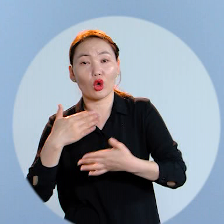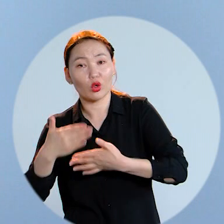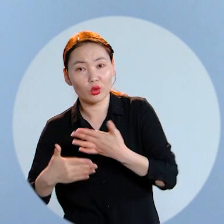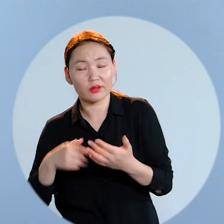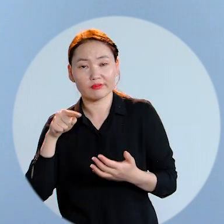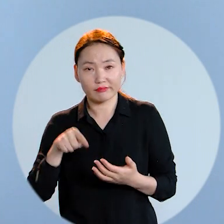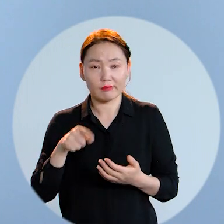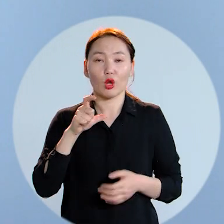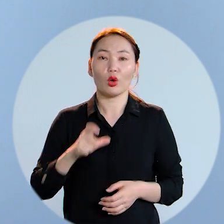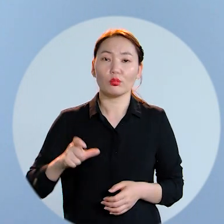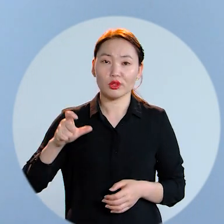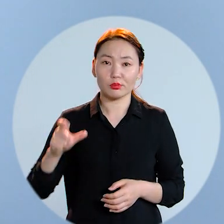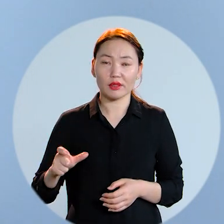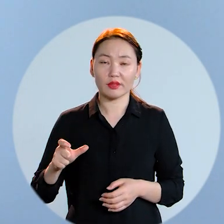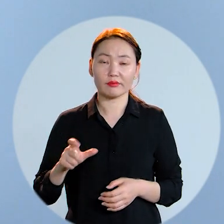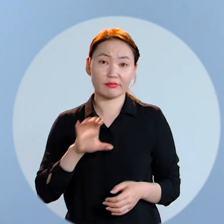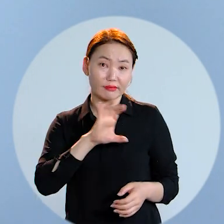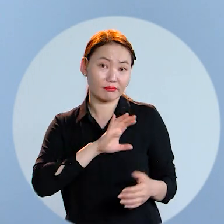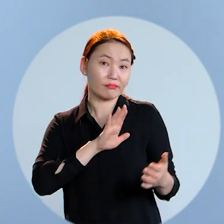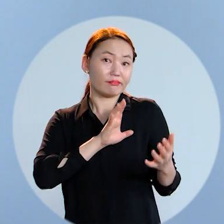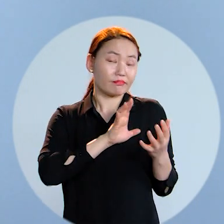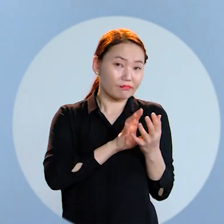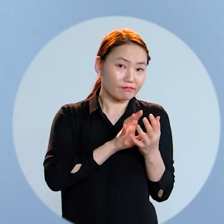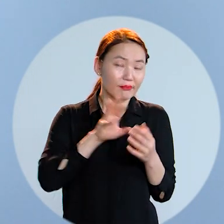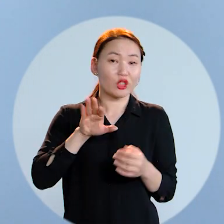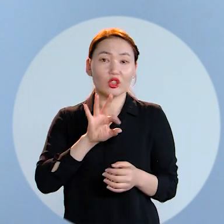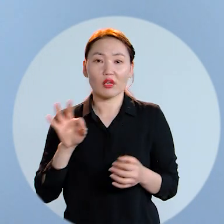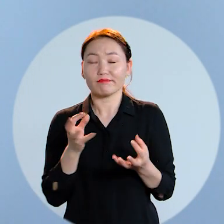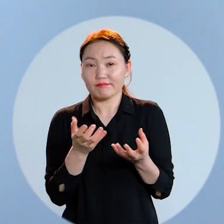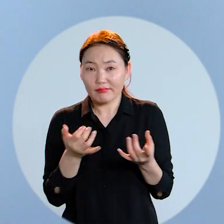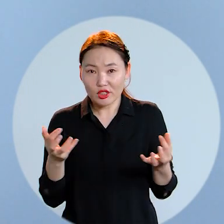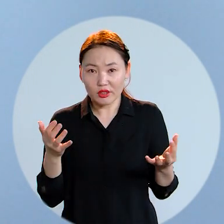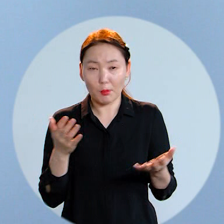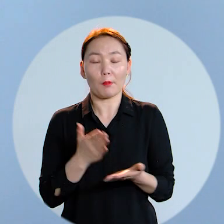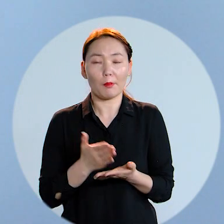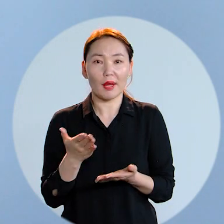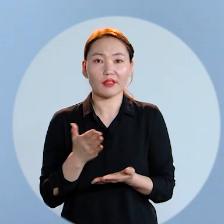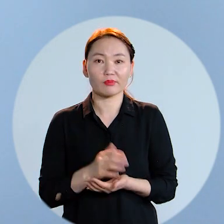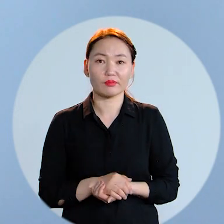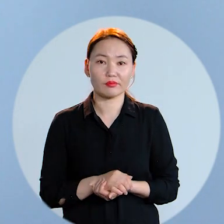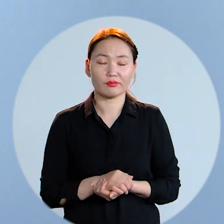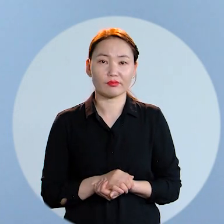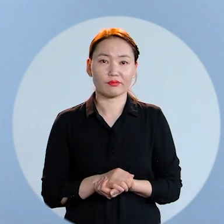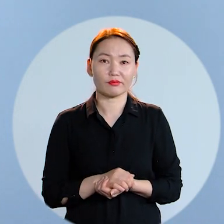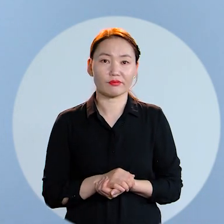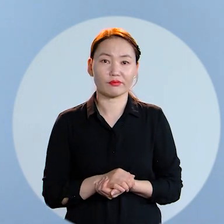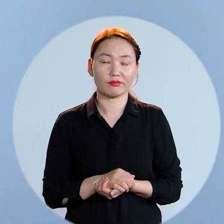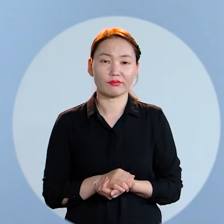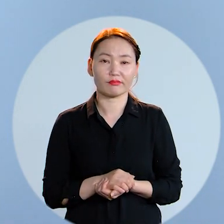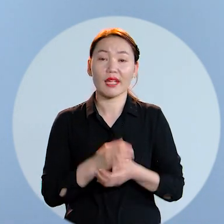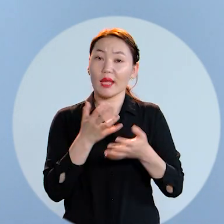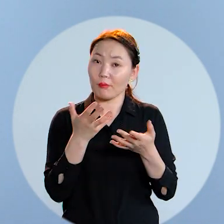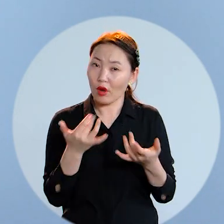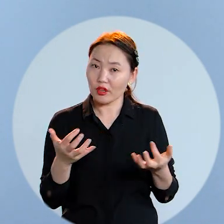бол төрөний дотн найзаас бол тооны хувьд олон байдаг. Гих мэдчлэнгээр биднэрлийн нөхөрлийн хүрээ бол тэр олон